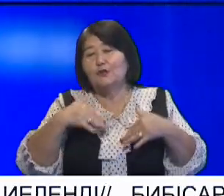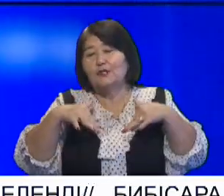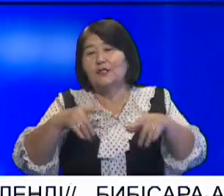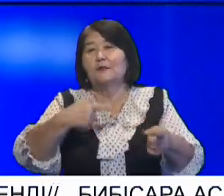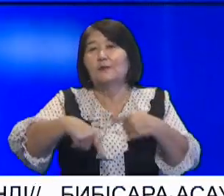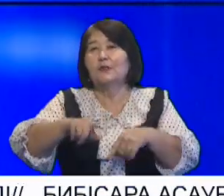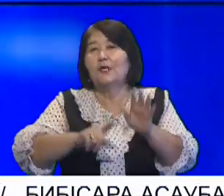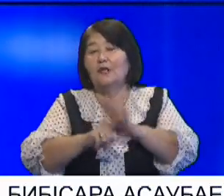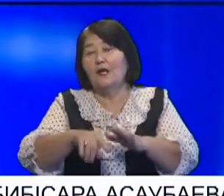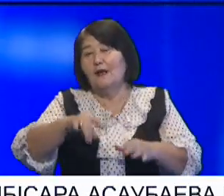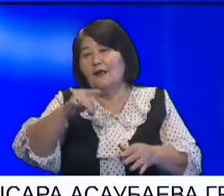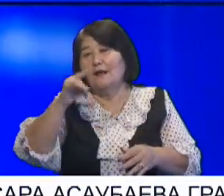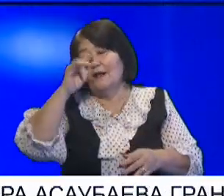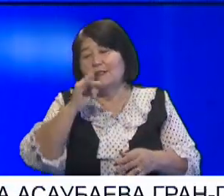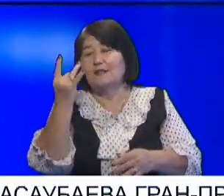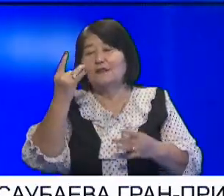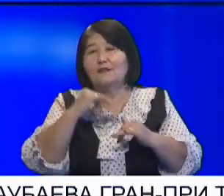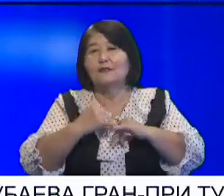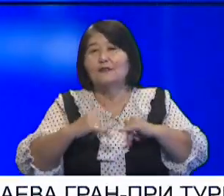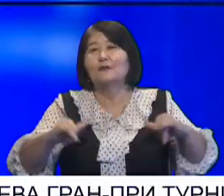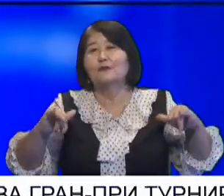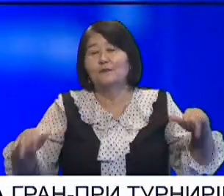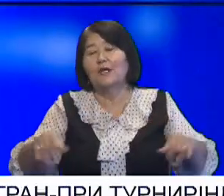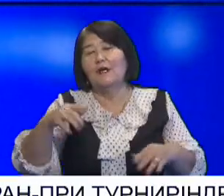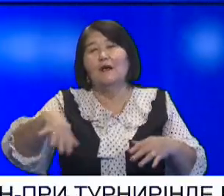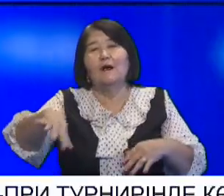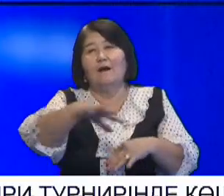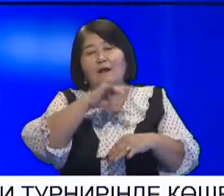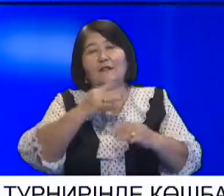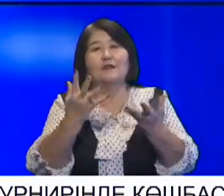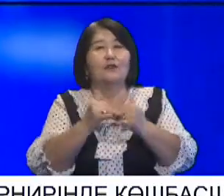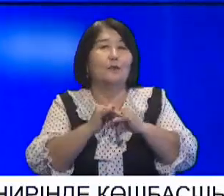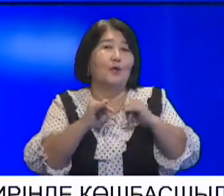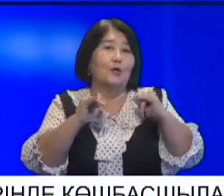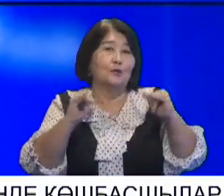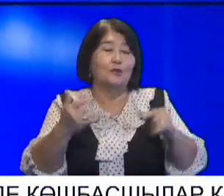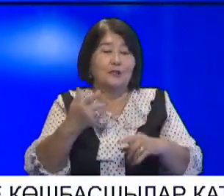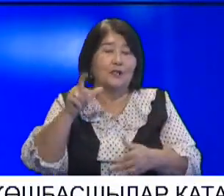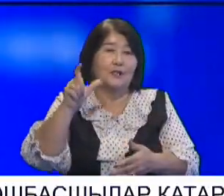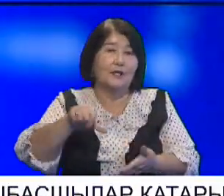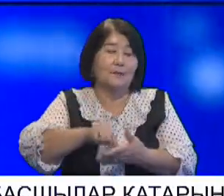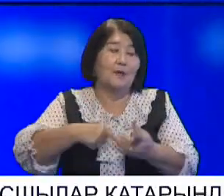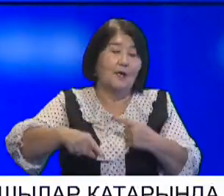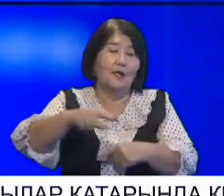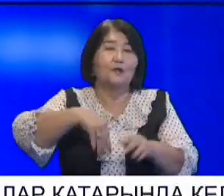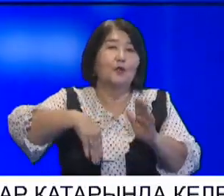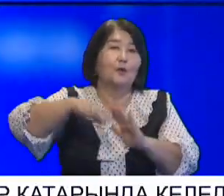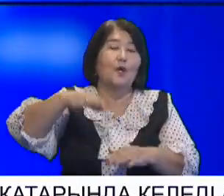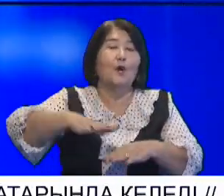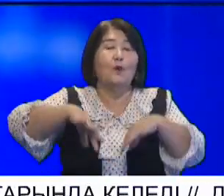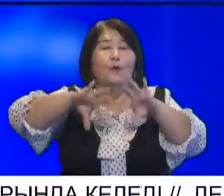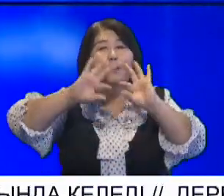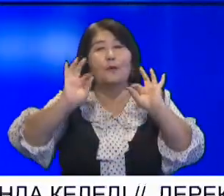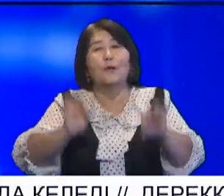отыр. Қазақтың қарадомалақтары көбейген сайын еліміздің демографиясы артуда. Ал кейіпкеріміздің кәсібі өрістеп келеді. Он саусағынан